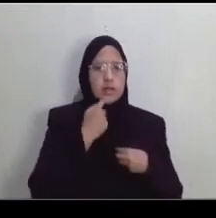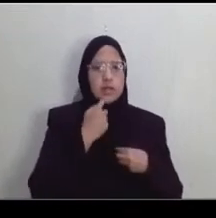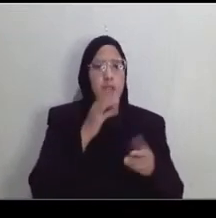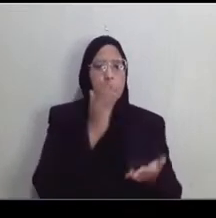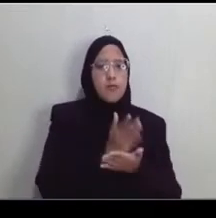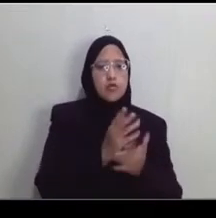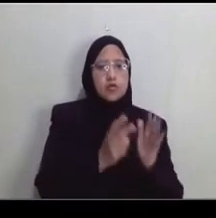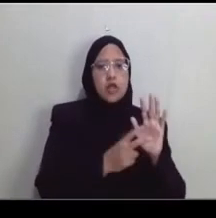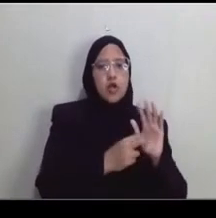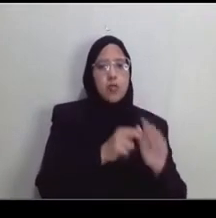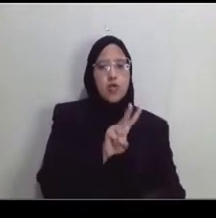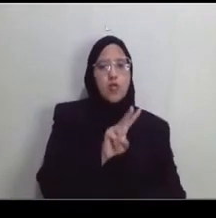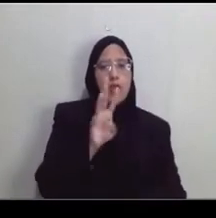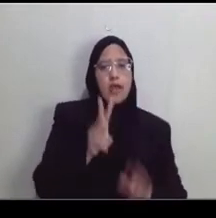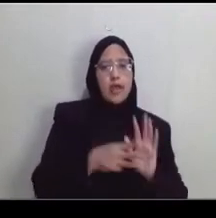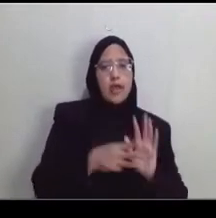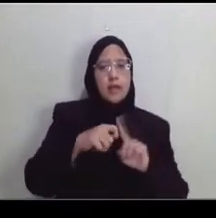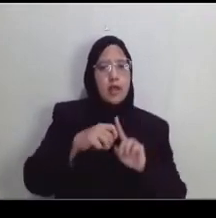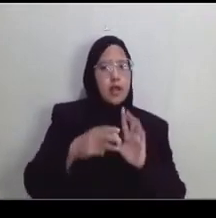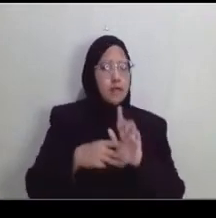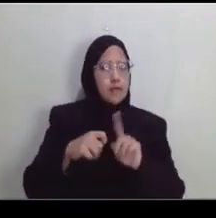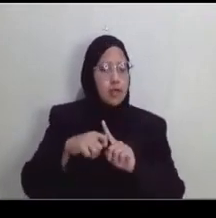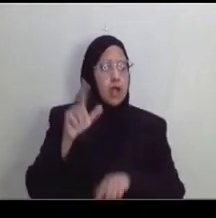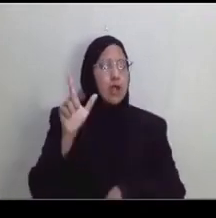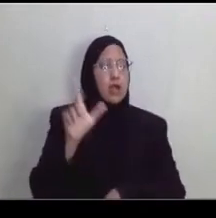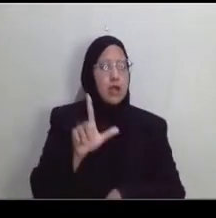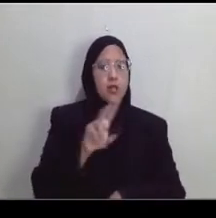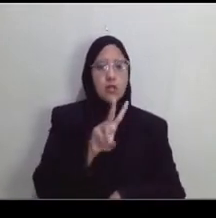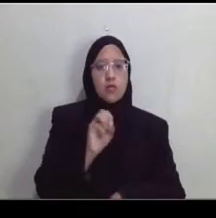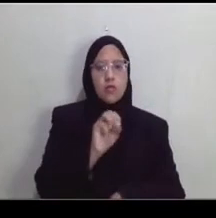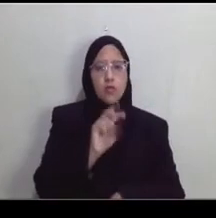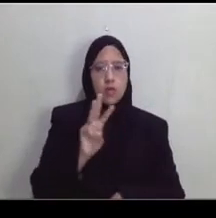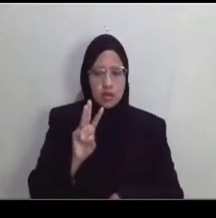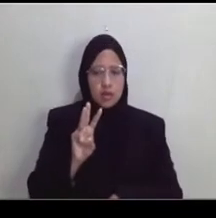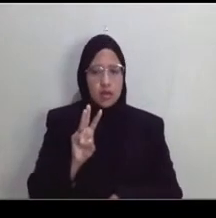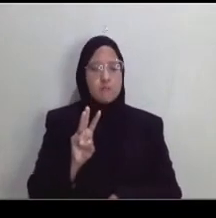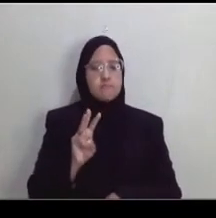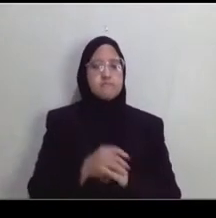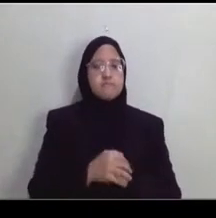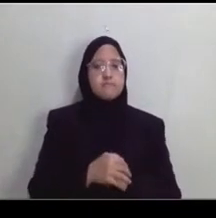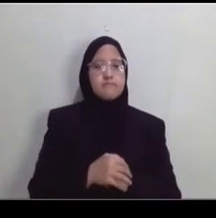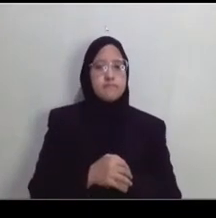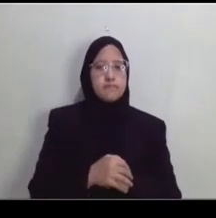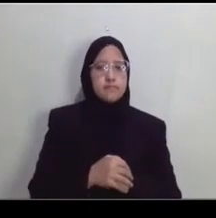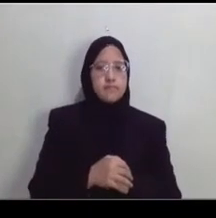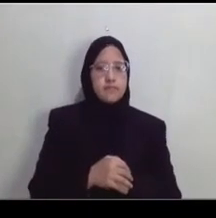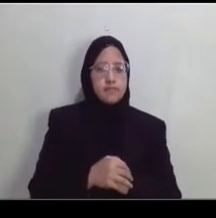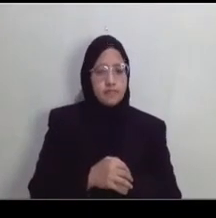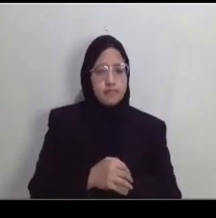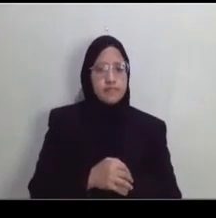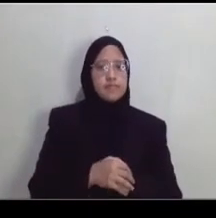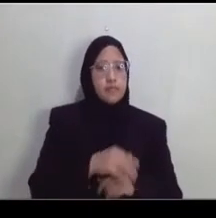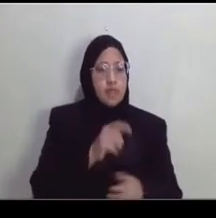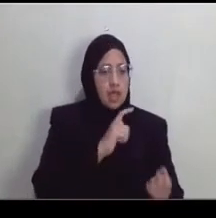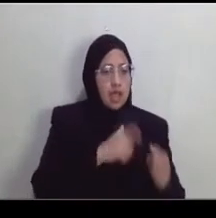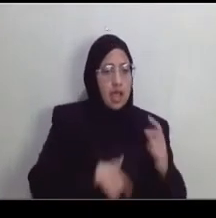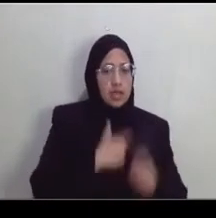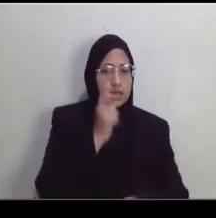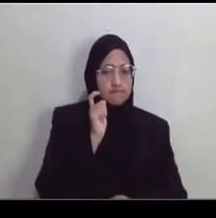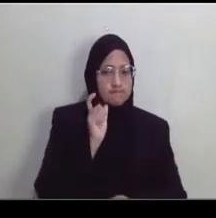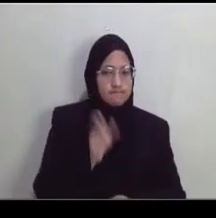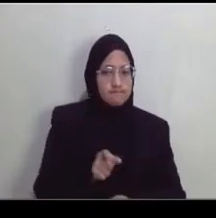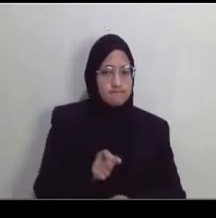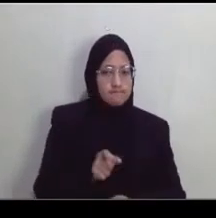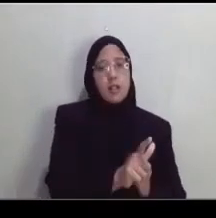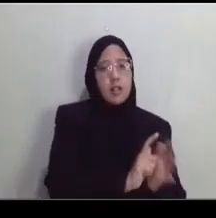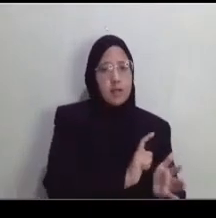2023 sebagaimana ditunjukkan oleh Hakim terlapor dalam konteks Hakim terlapor sanksi yang dijatuhkan majelis